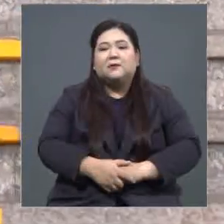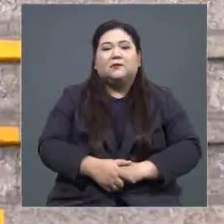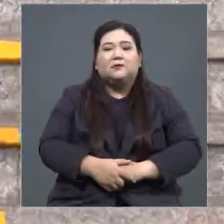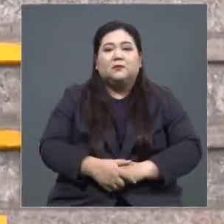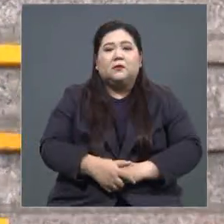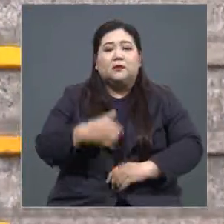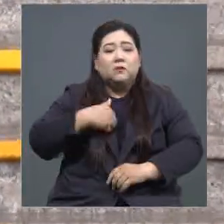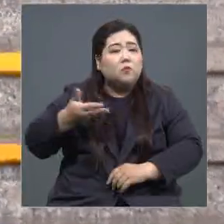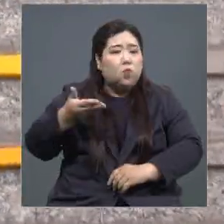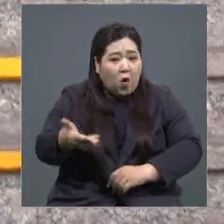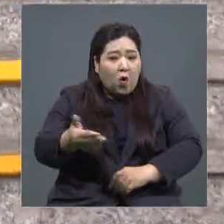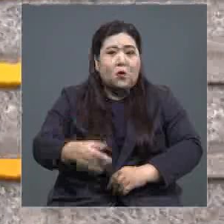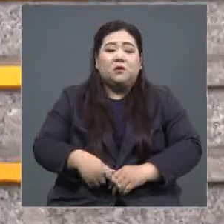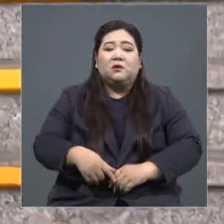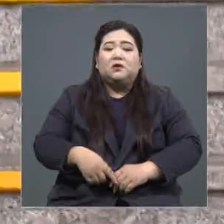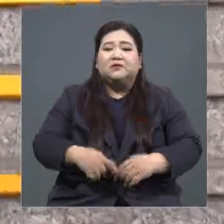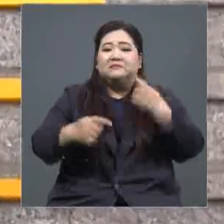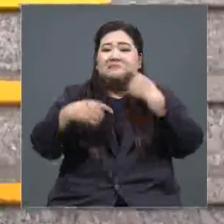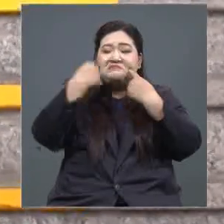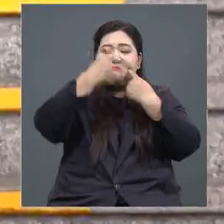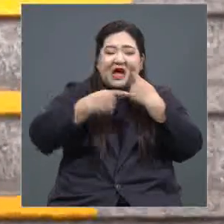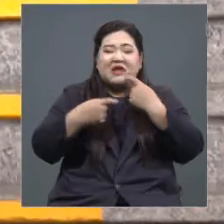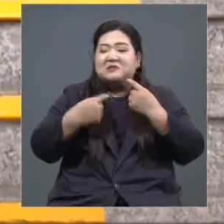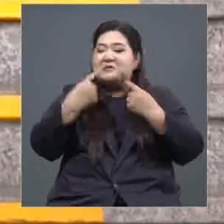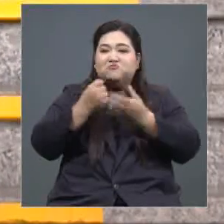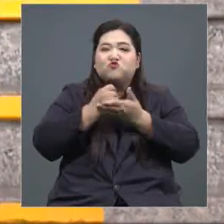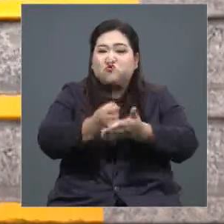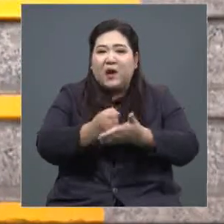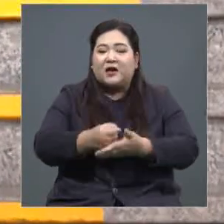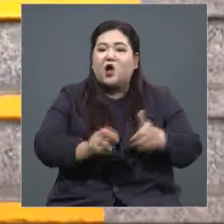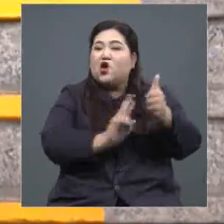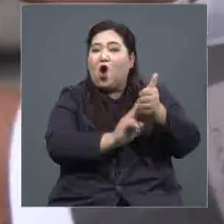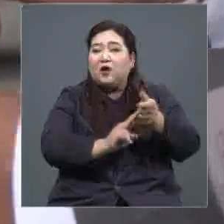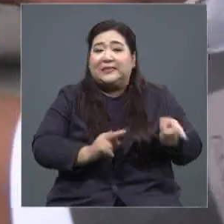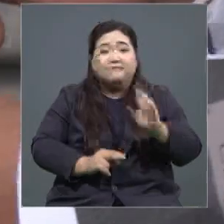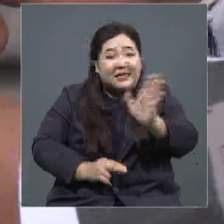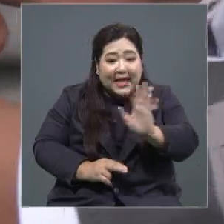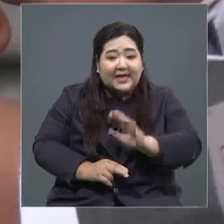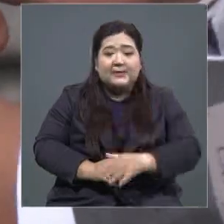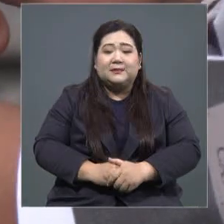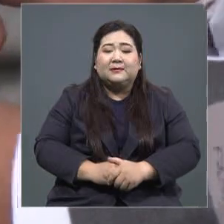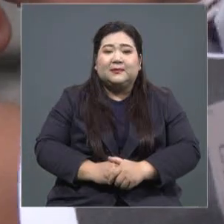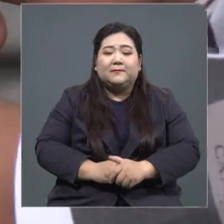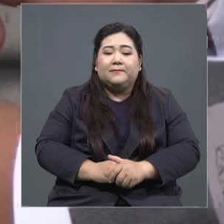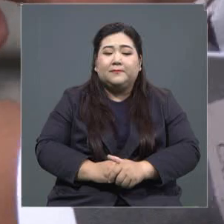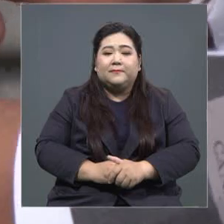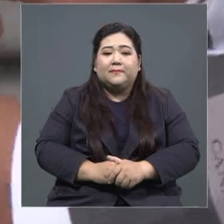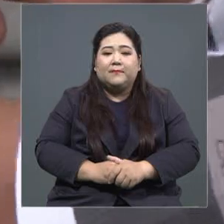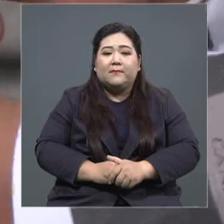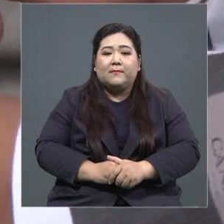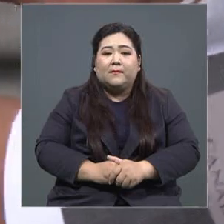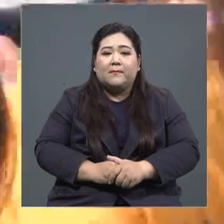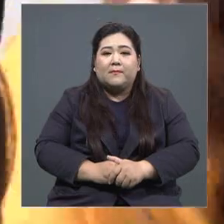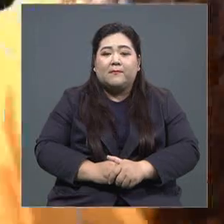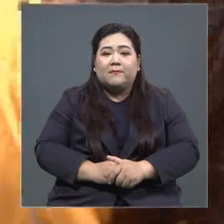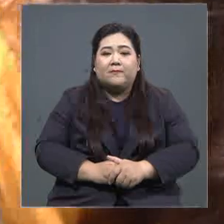ไม่ได้เป็นการเปิดหน้าสู้แทนบิ๊กโจ๊กหรือเป็นองครักษ์บิ๊กโจ๊กแต่อย่างใดนะคะแต่ทีนี้ค่ะพอผู้สื่อข่